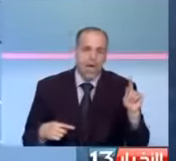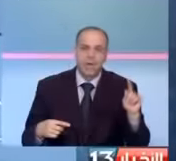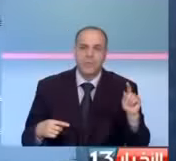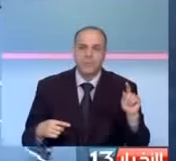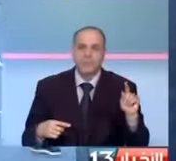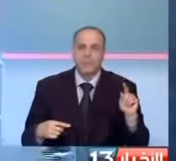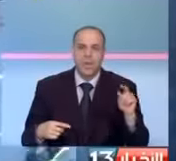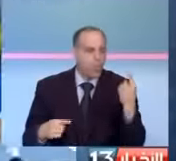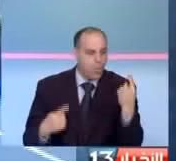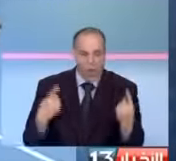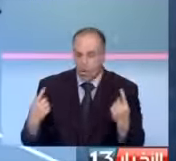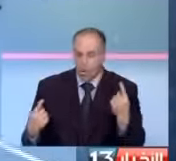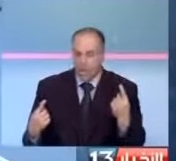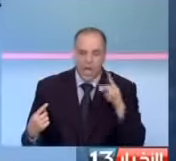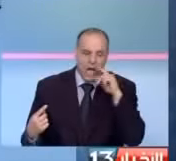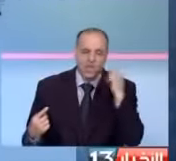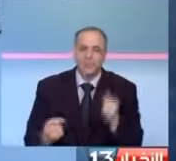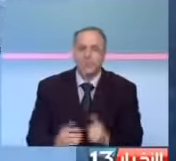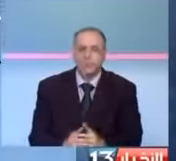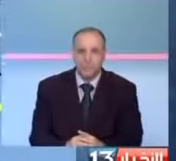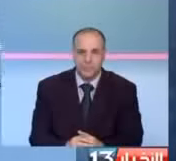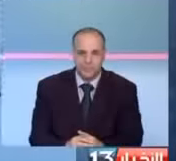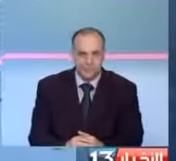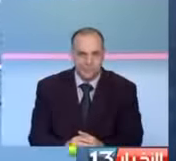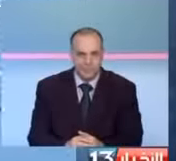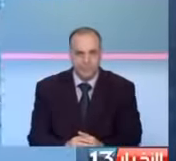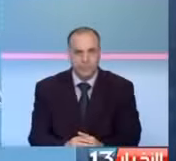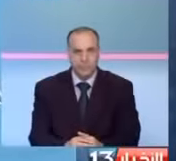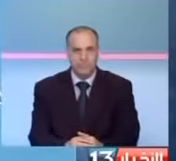لقائي الفرد رجال.